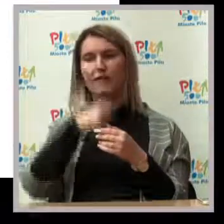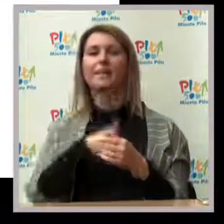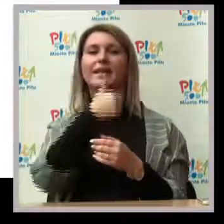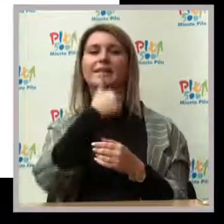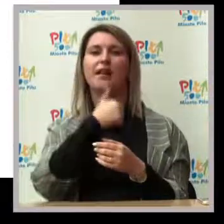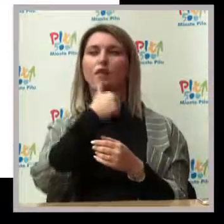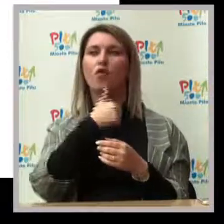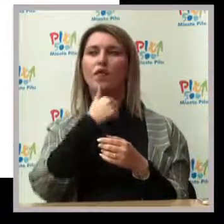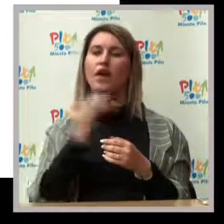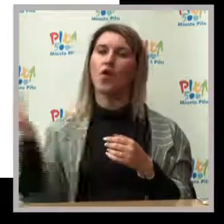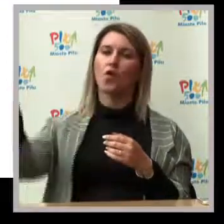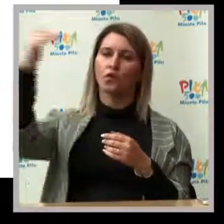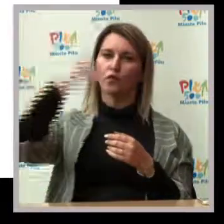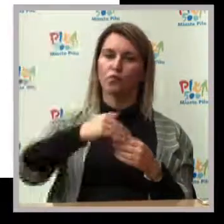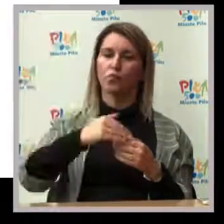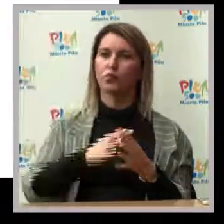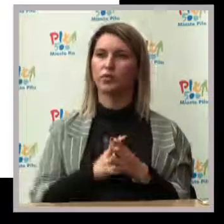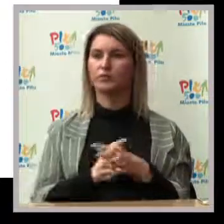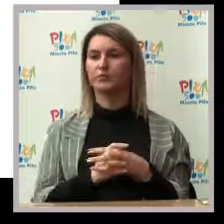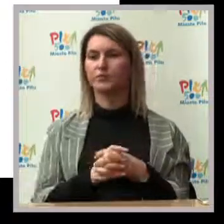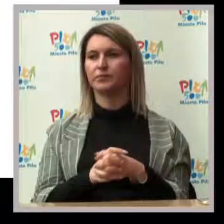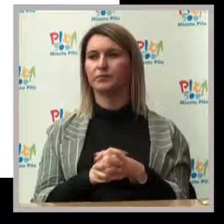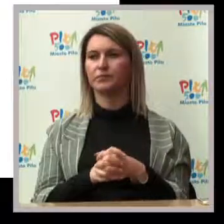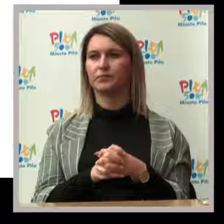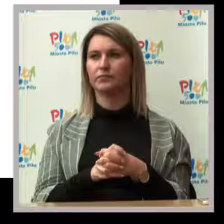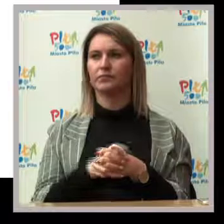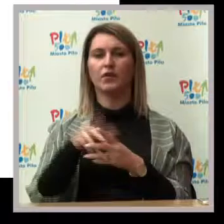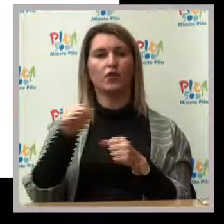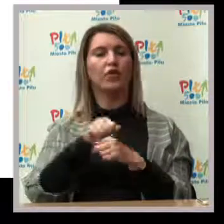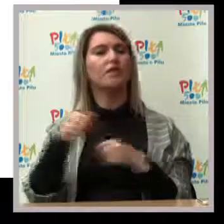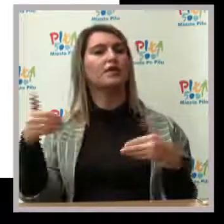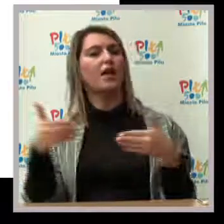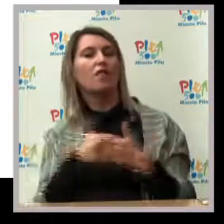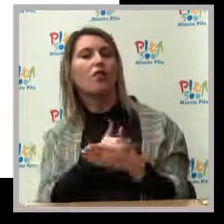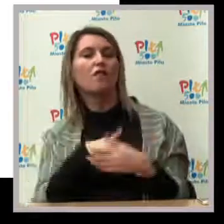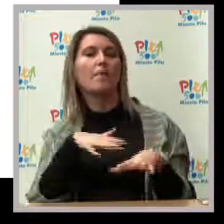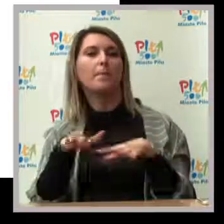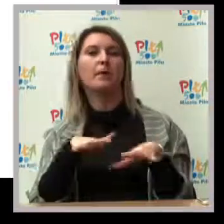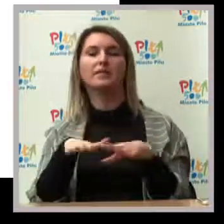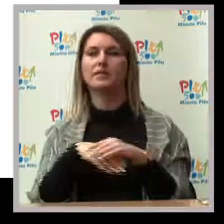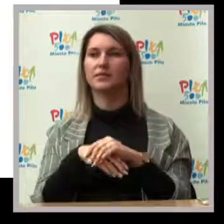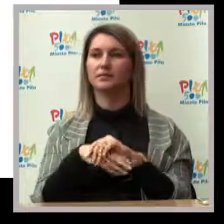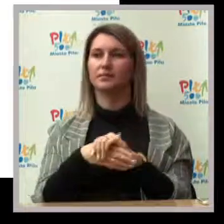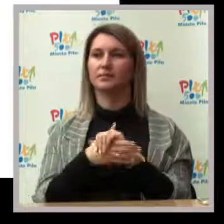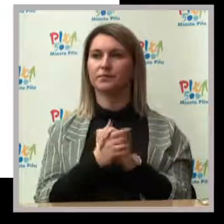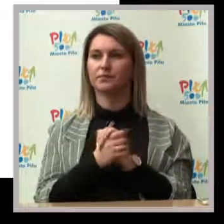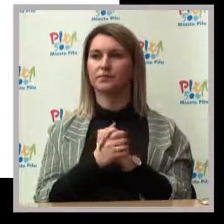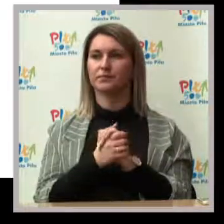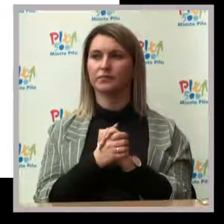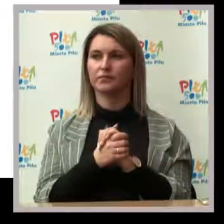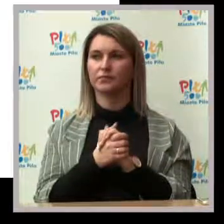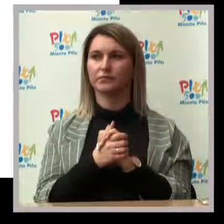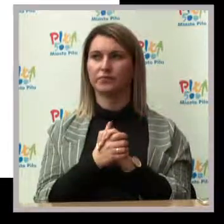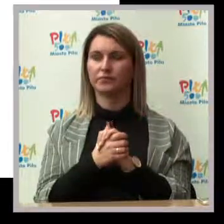Zielone Wzgórza, czyli teren, który jest nowym zupełnie ośrodkiem budownictwa.